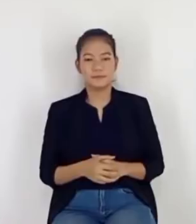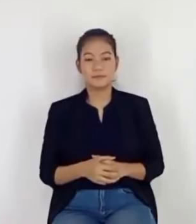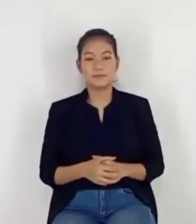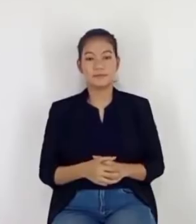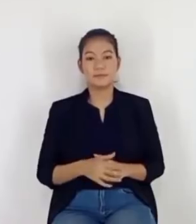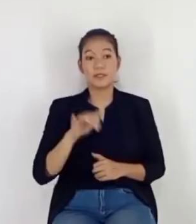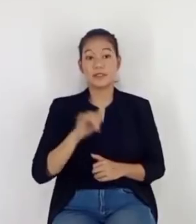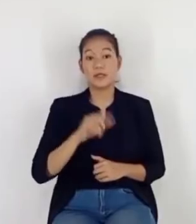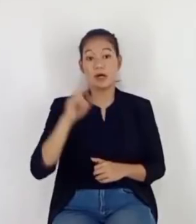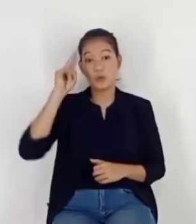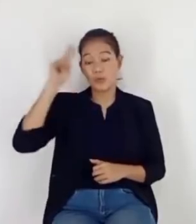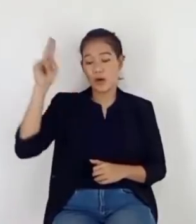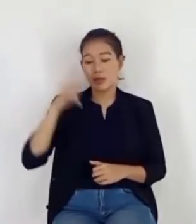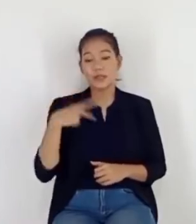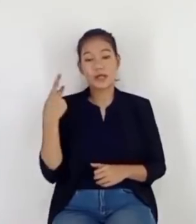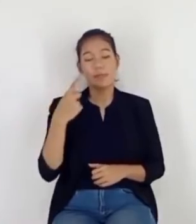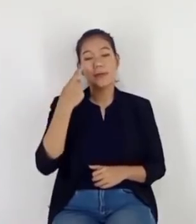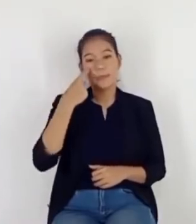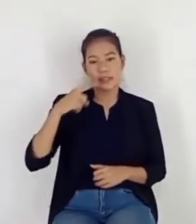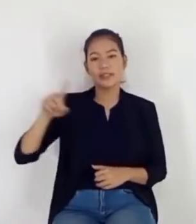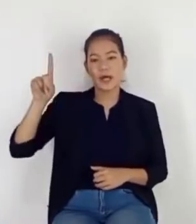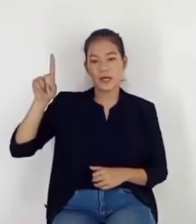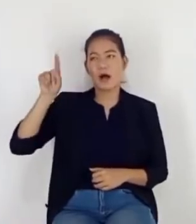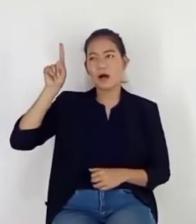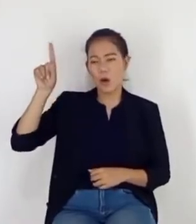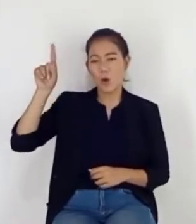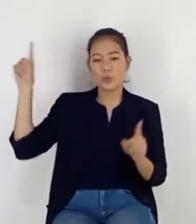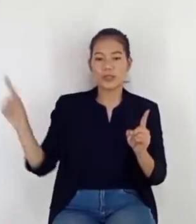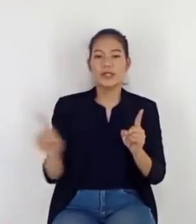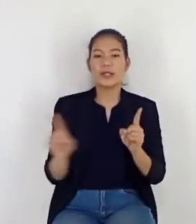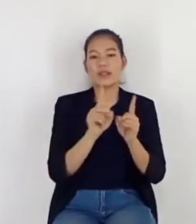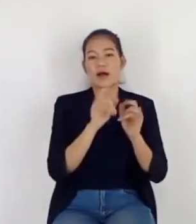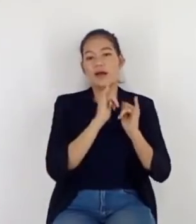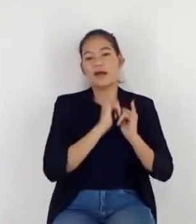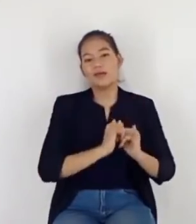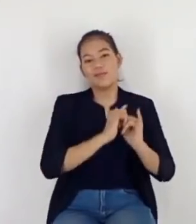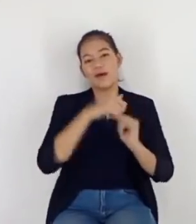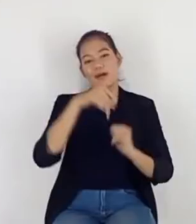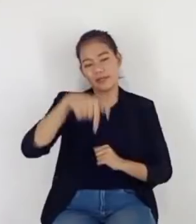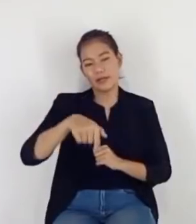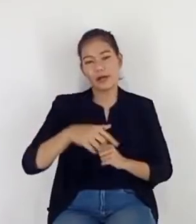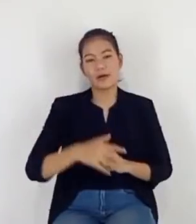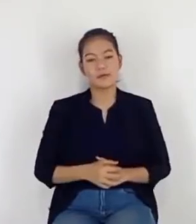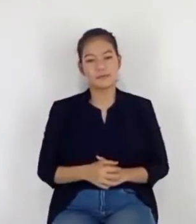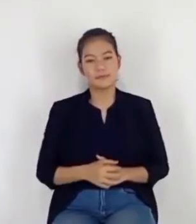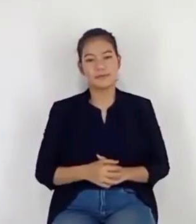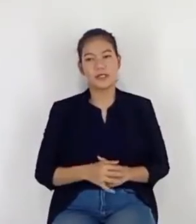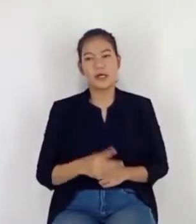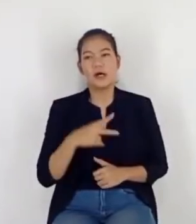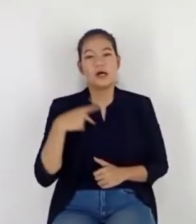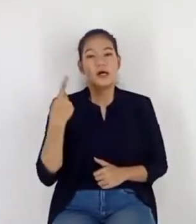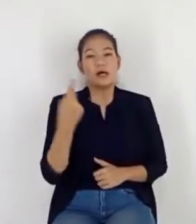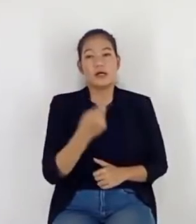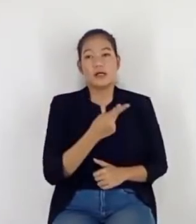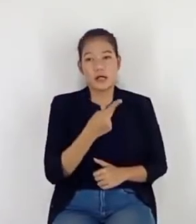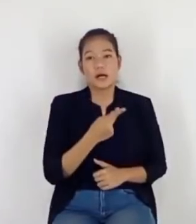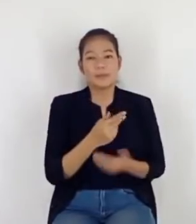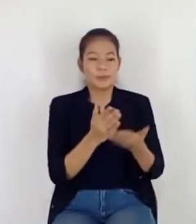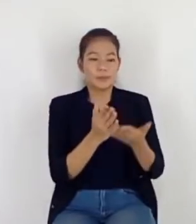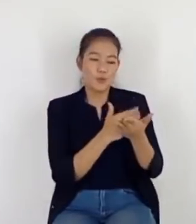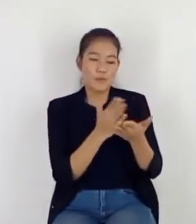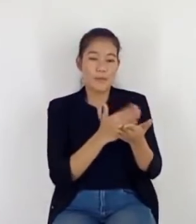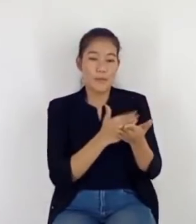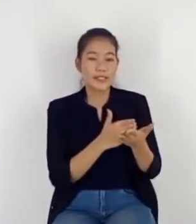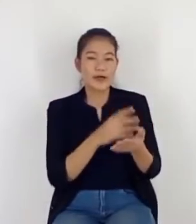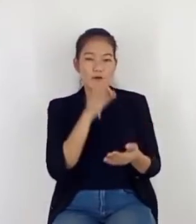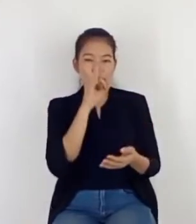Ya Tuhan, kami percaya Engkau hadir dalam ibadah kami saat ini. Kami akan membaca dan